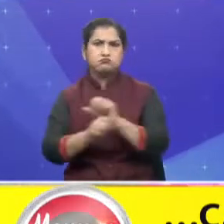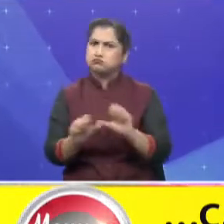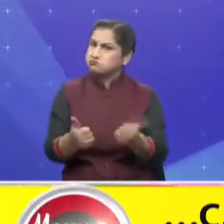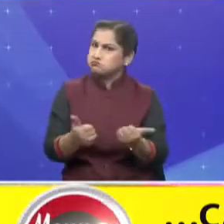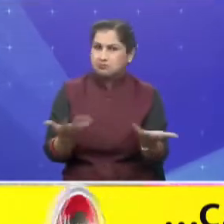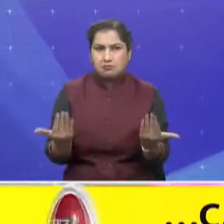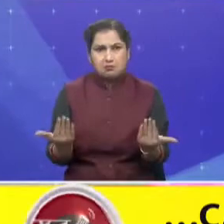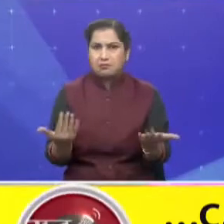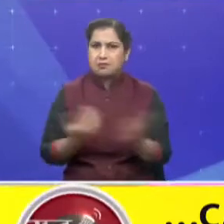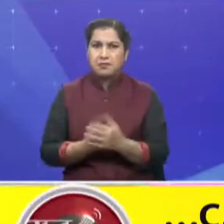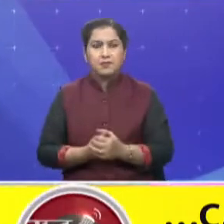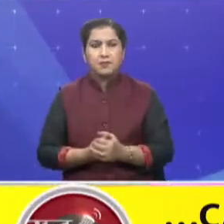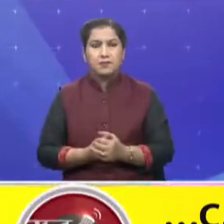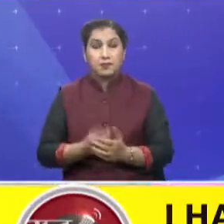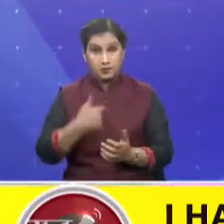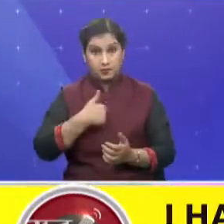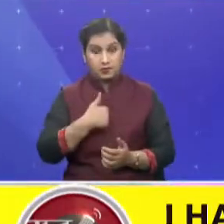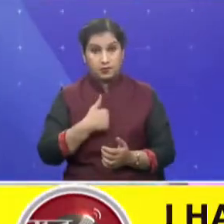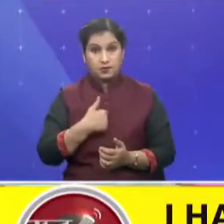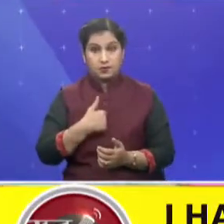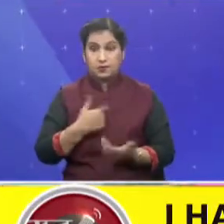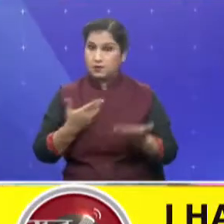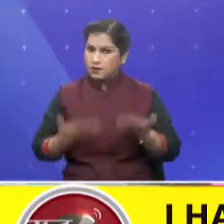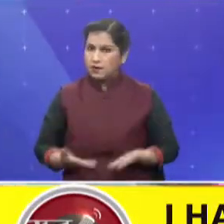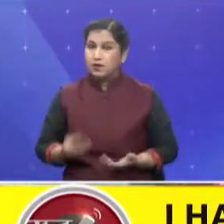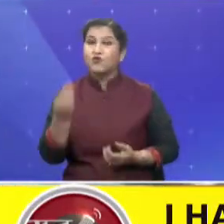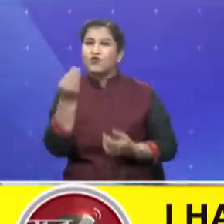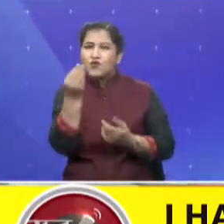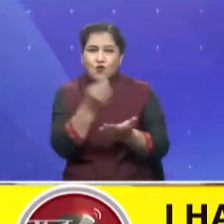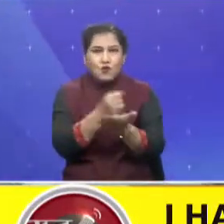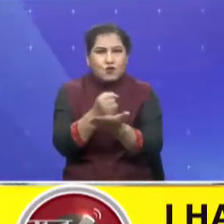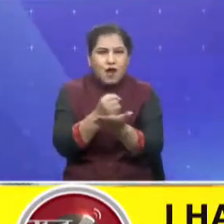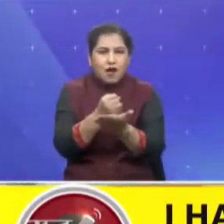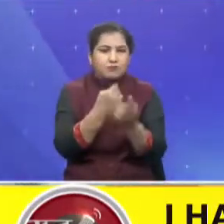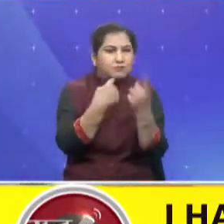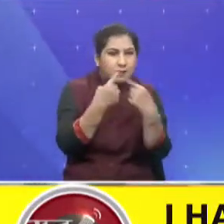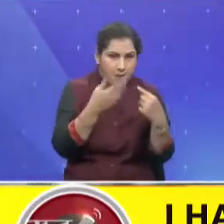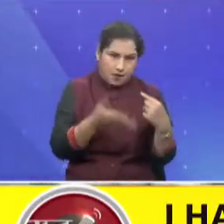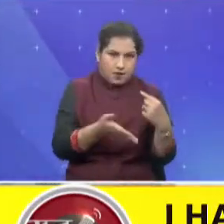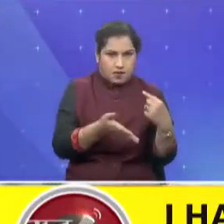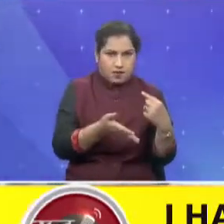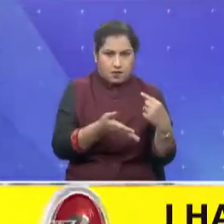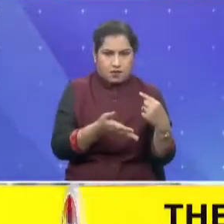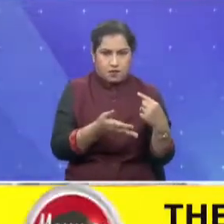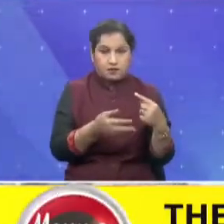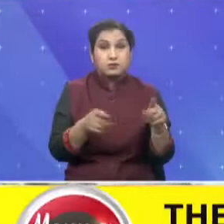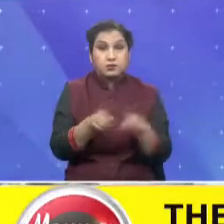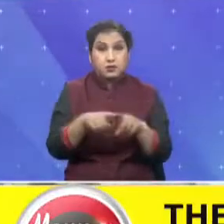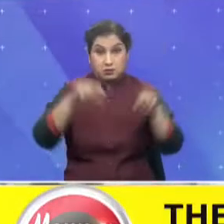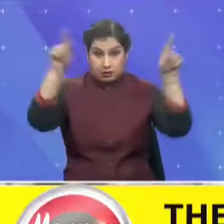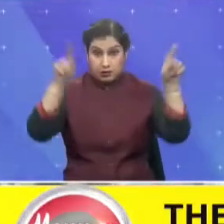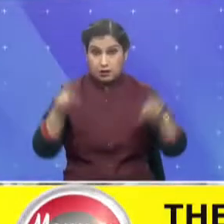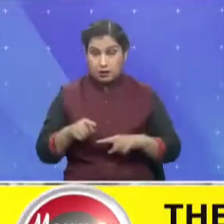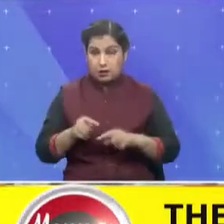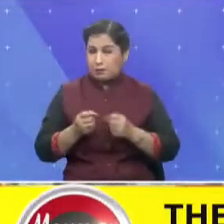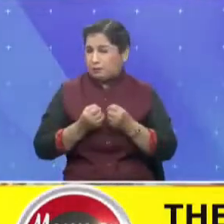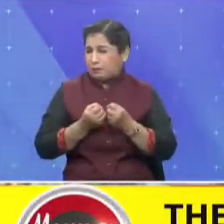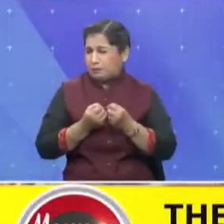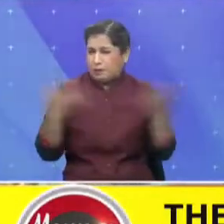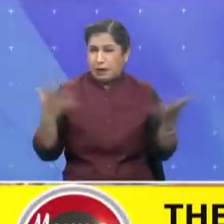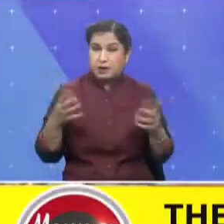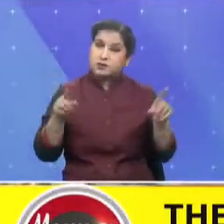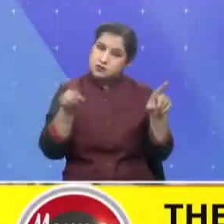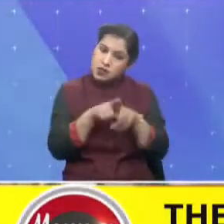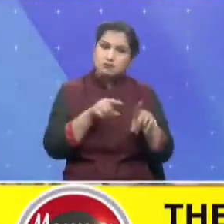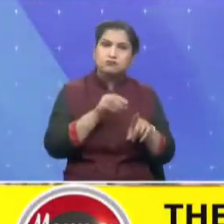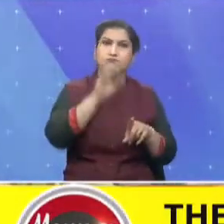ले सकता है। मैंने यहाँ कुछ ही प्रयासों के बारे में बात की है। देश भर में इस तरह के